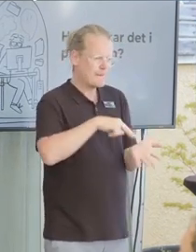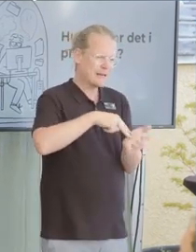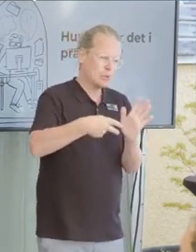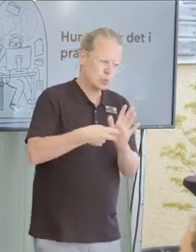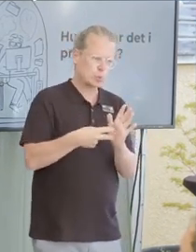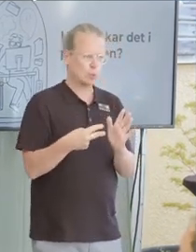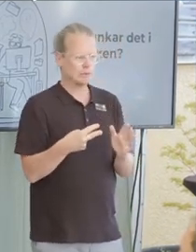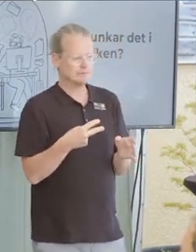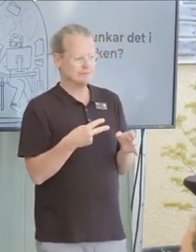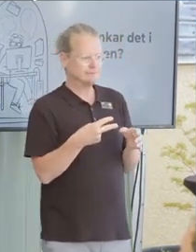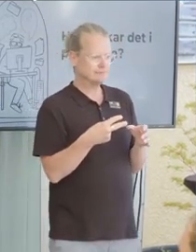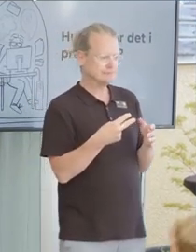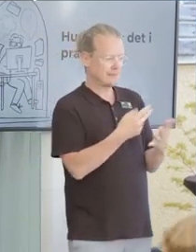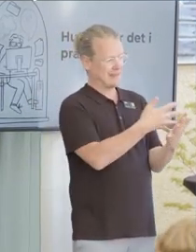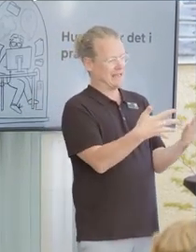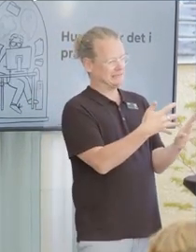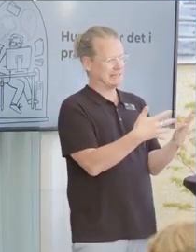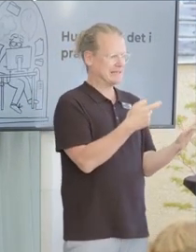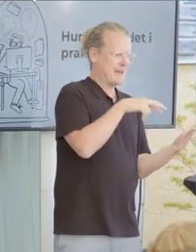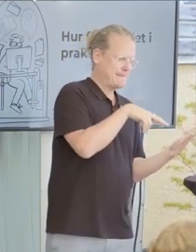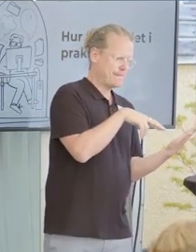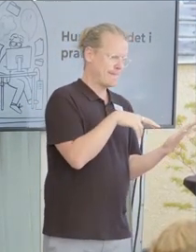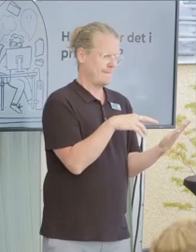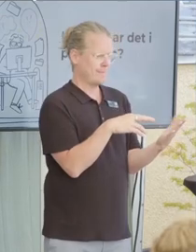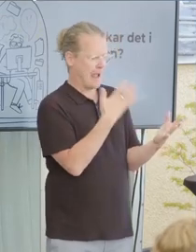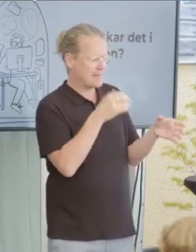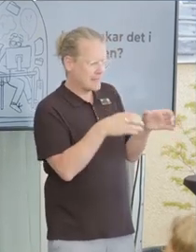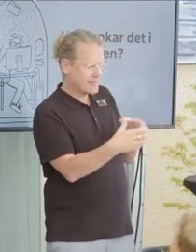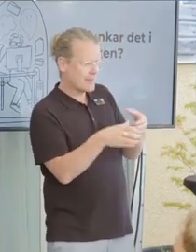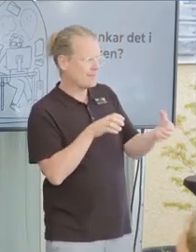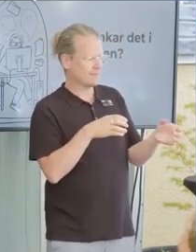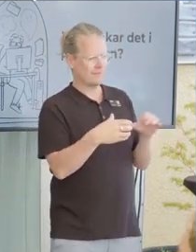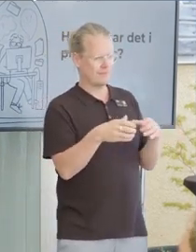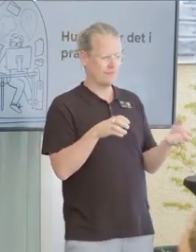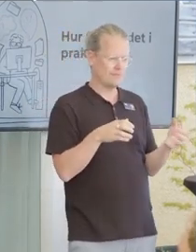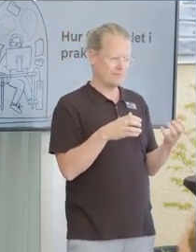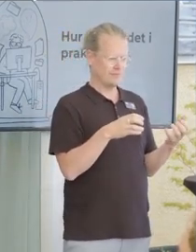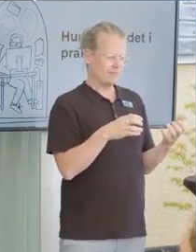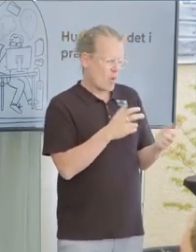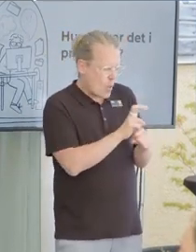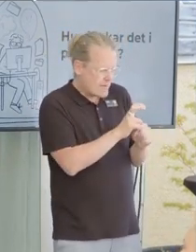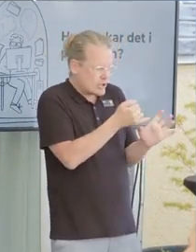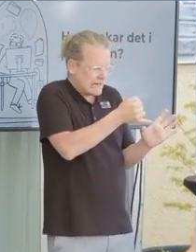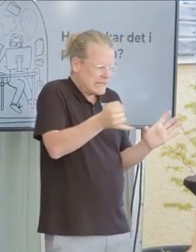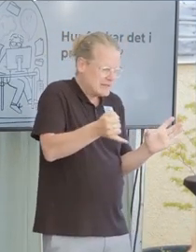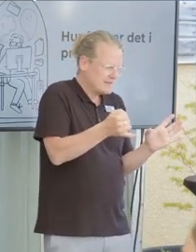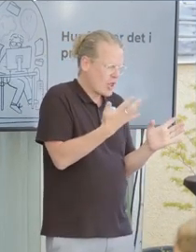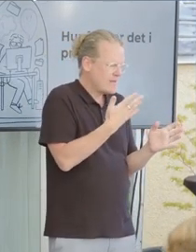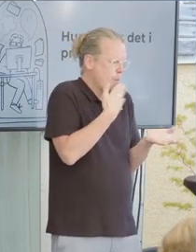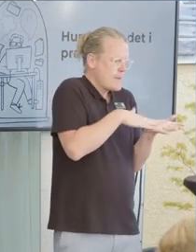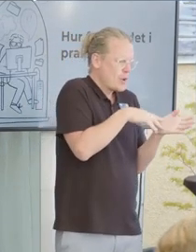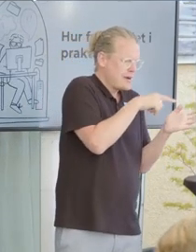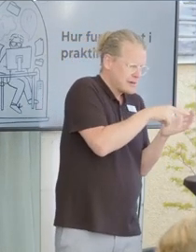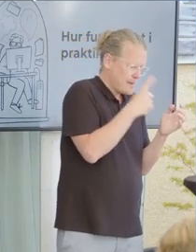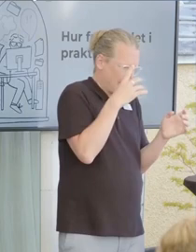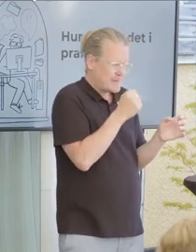modellera text till exempel så att man får korn på olika diskurser och begreppssammanhang och